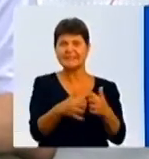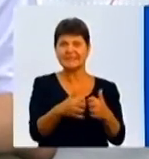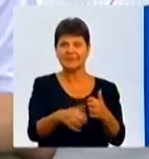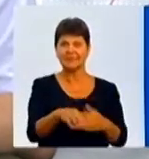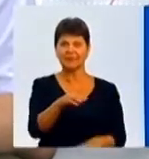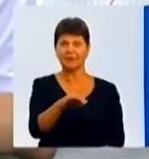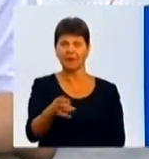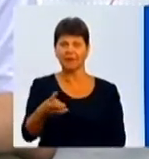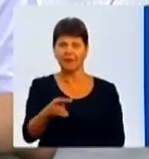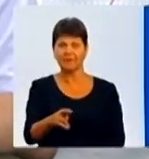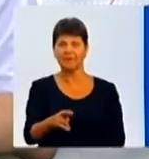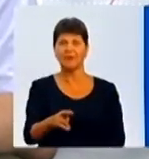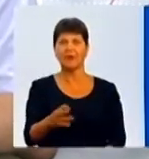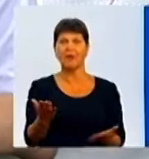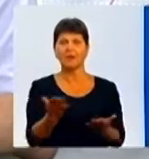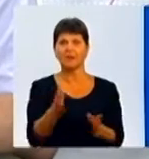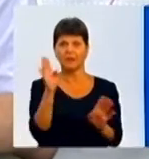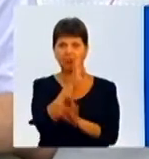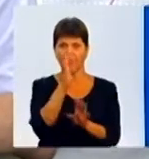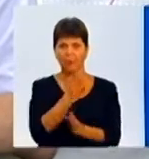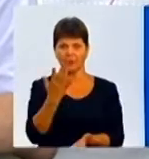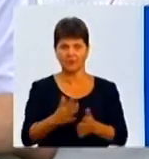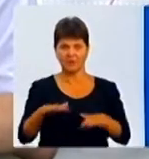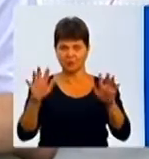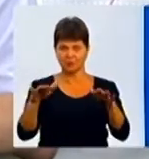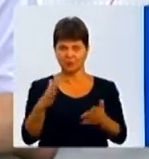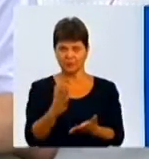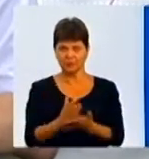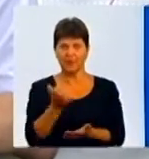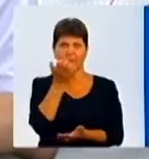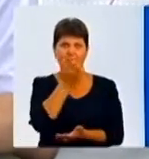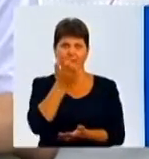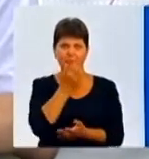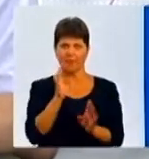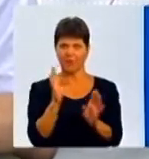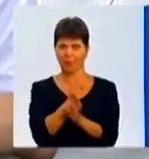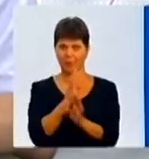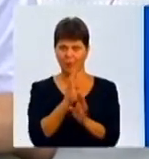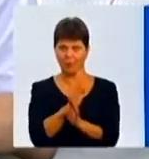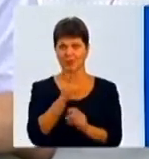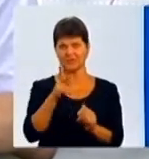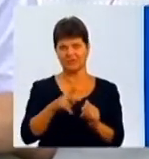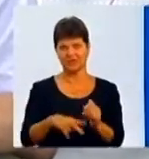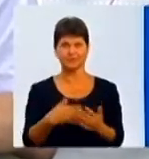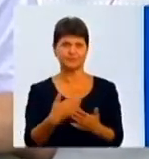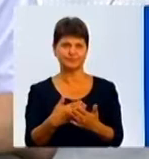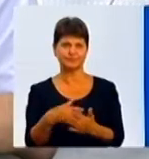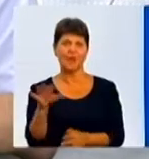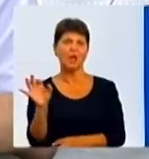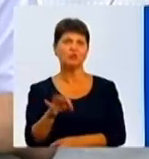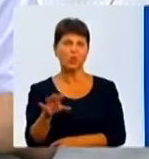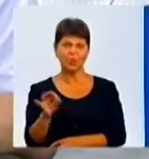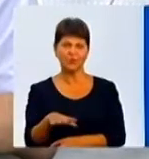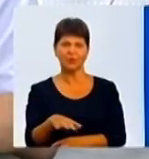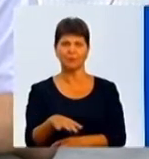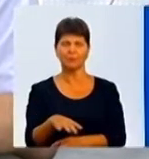того, який клімат, якщо дощі йдуть і тепла погода, і закінчуючи десь жовтнем.